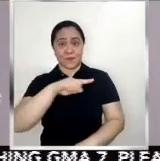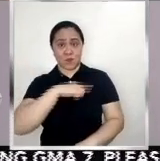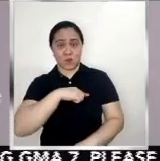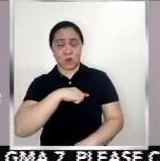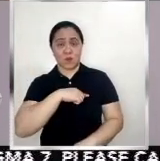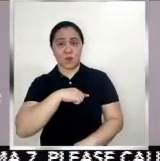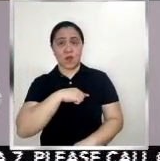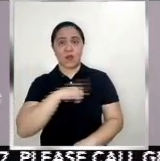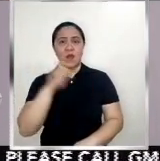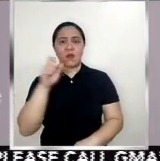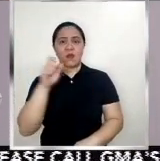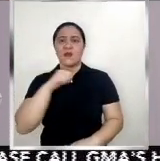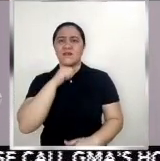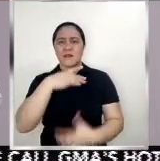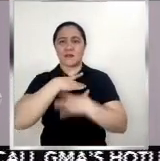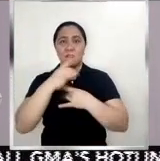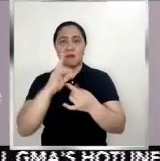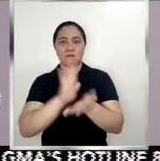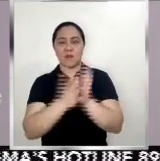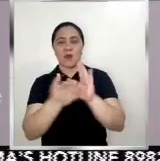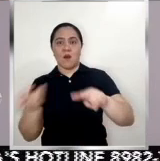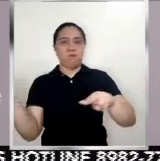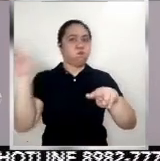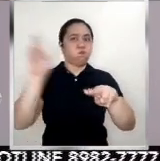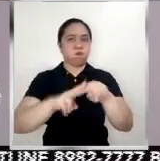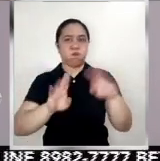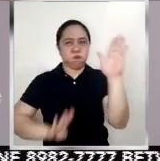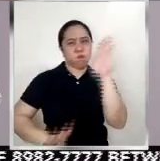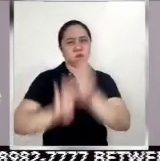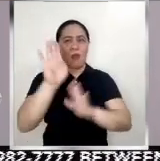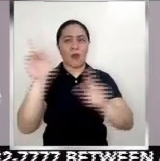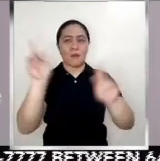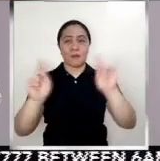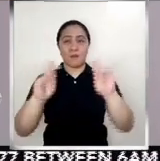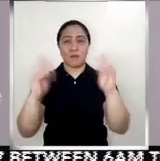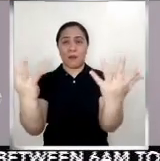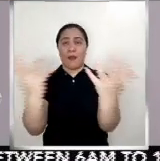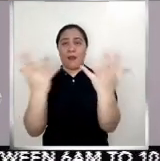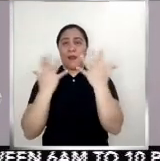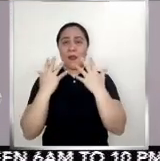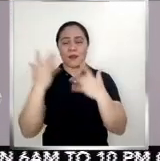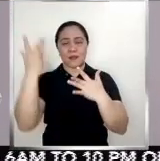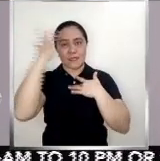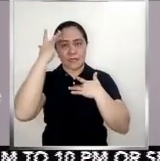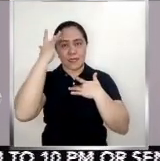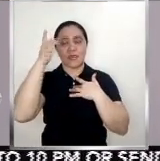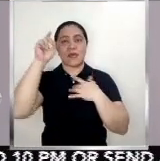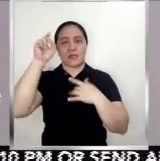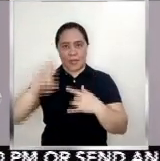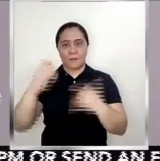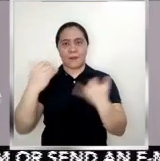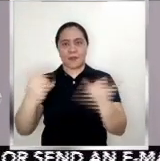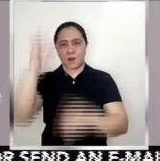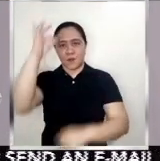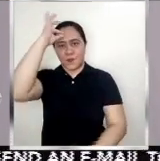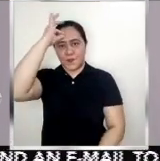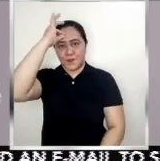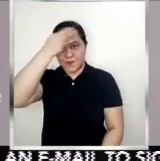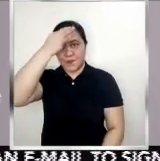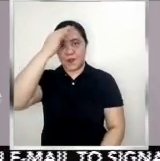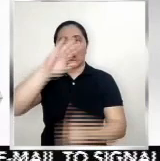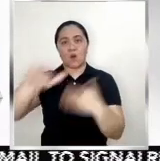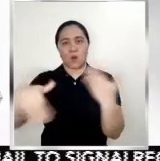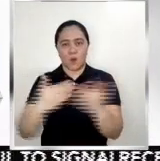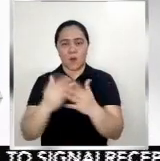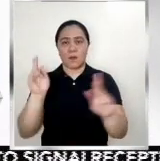biglang dagsain na naman kami ng mga tao. Kaya palagi kailangang i-remind natin ang mga tao na sumunod sa health